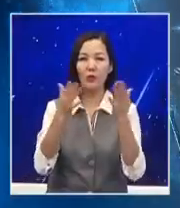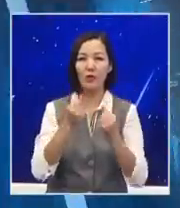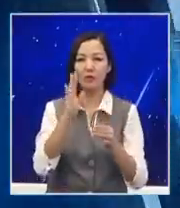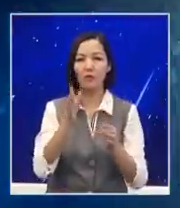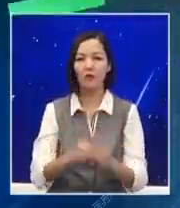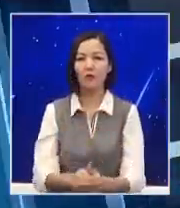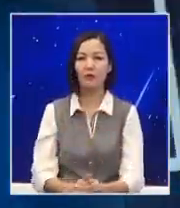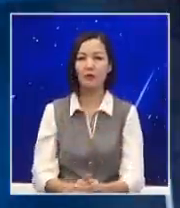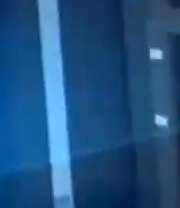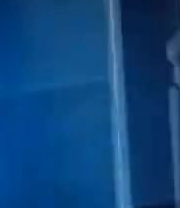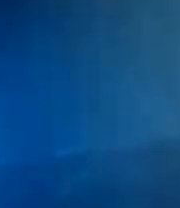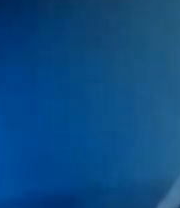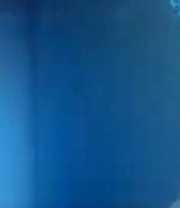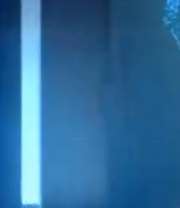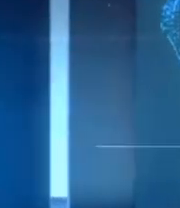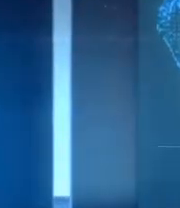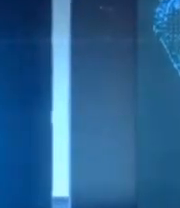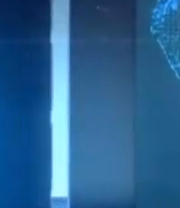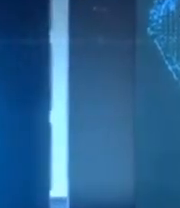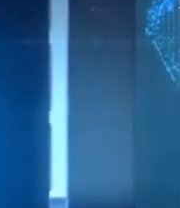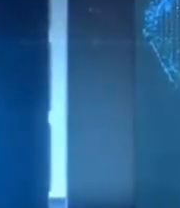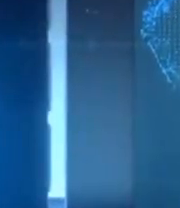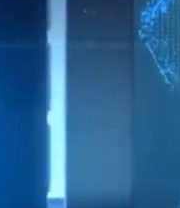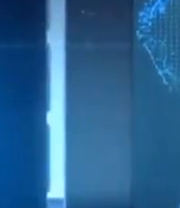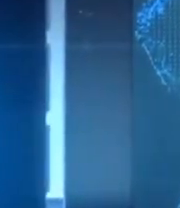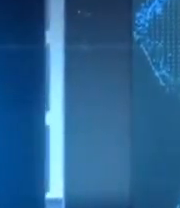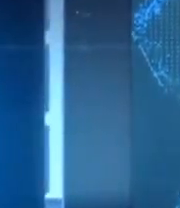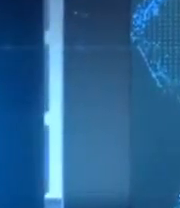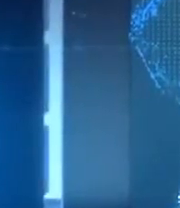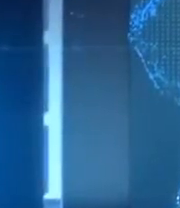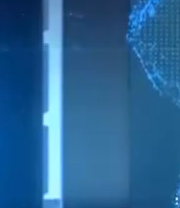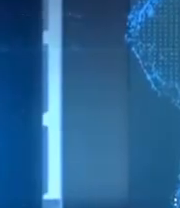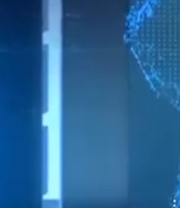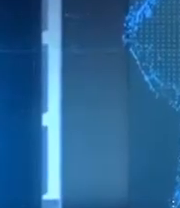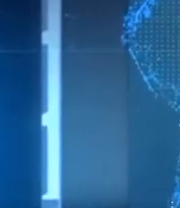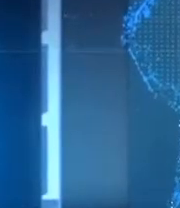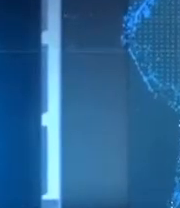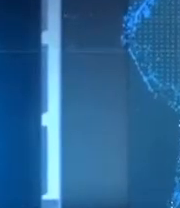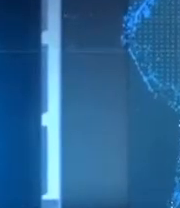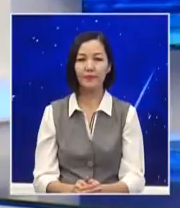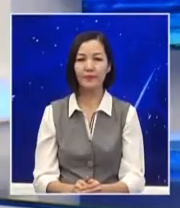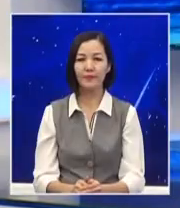Меруерт Қыдырбайқызы, Адель Ақжеркенова, Ербол Атанделев, Жетісу телеарнасы, Қарасай ауданынан.